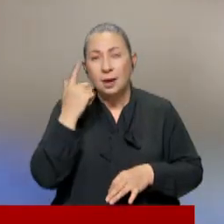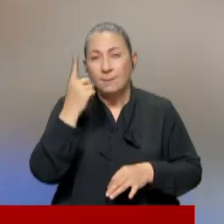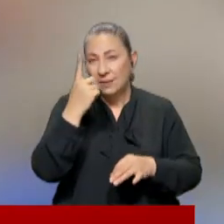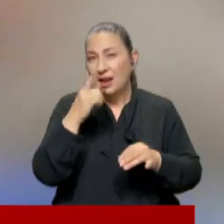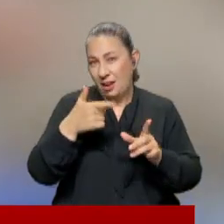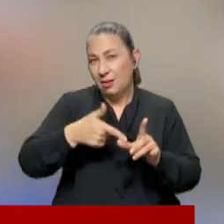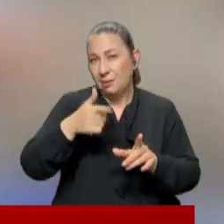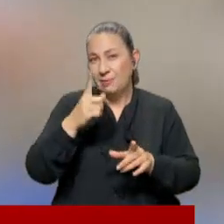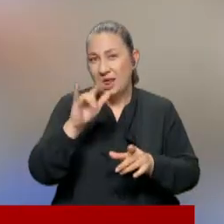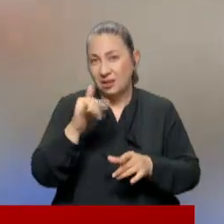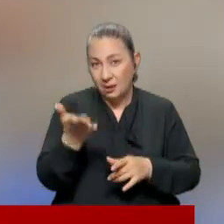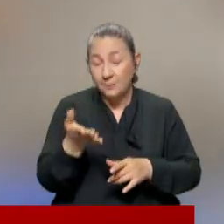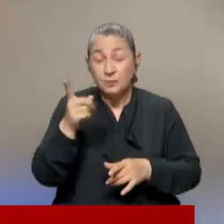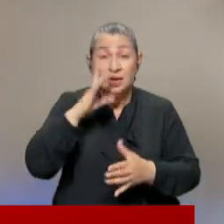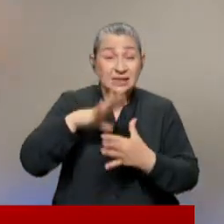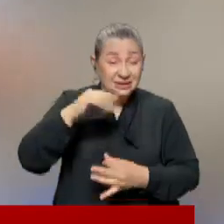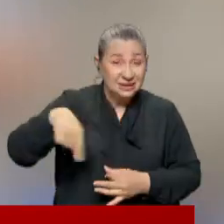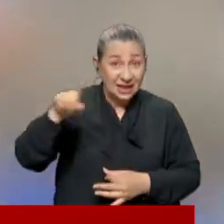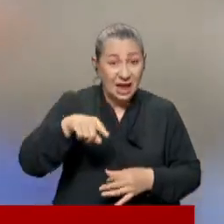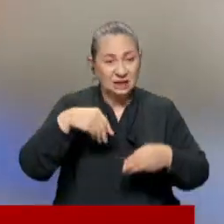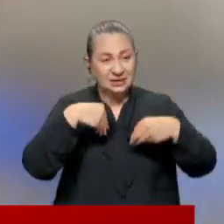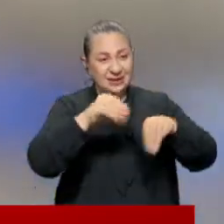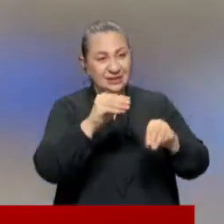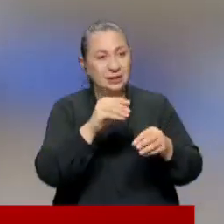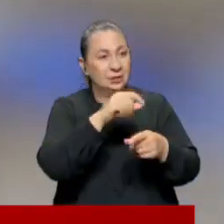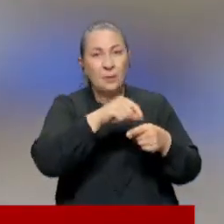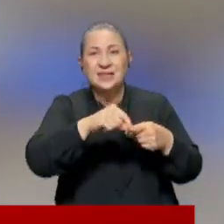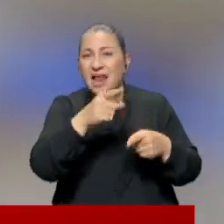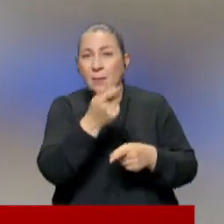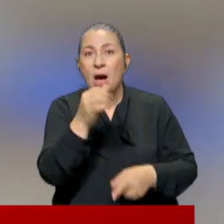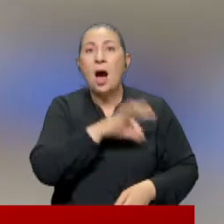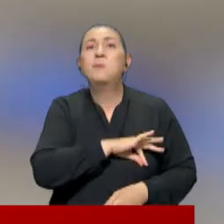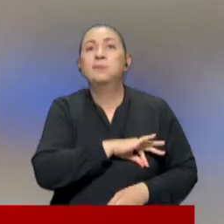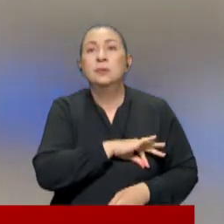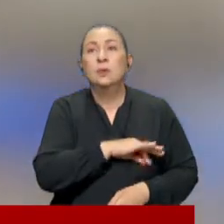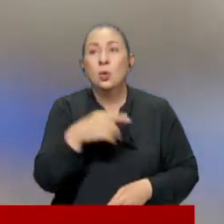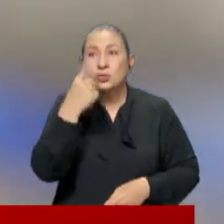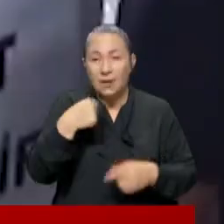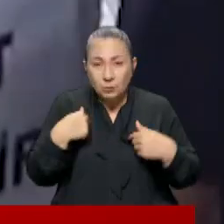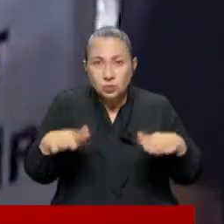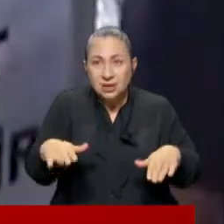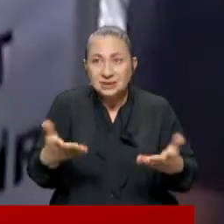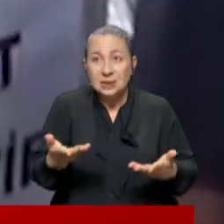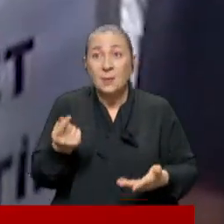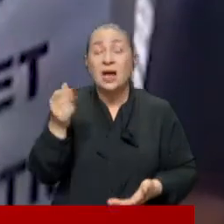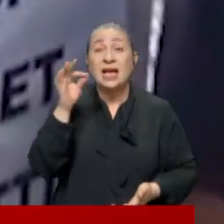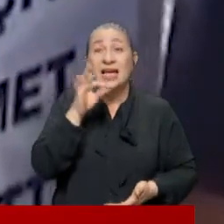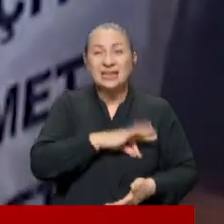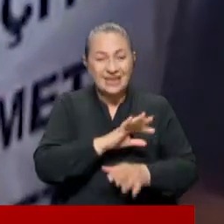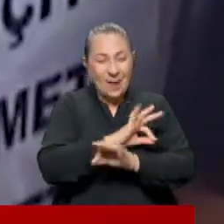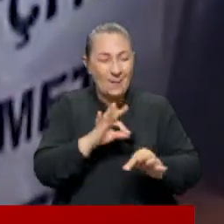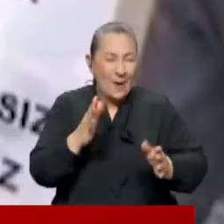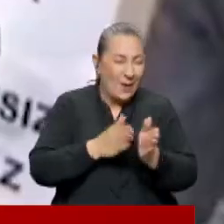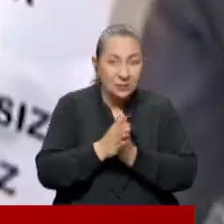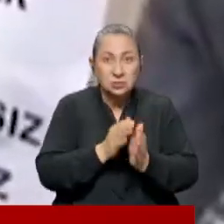litresi. Bu insanlar sattığı üründen para kazanamadı. O yüzden buradayız. Para kazanacakları